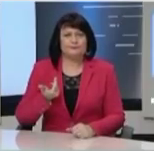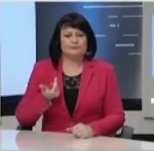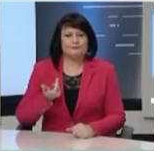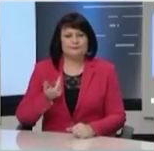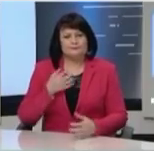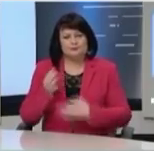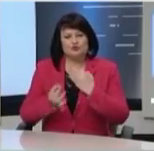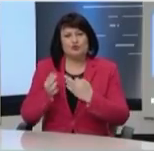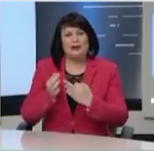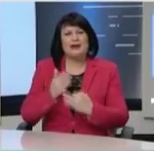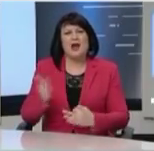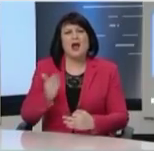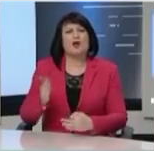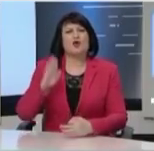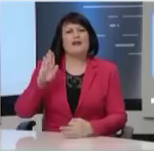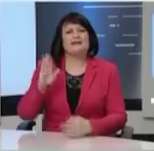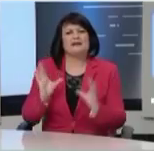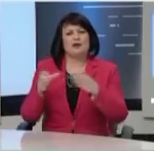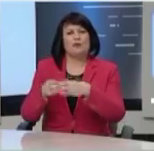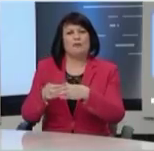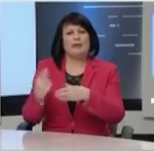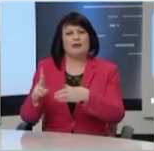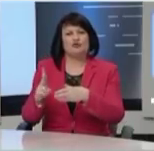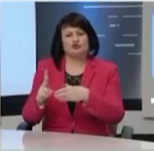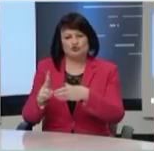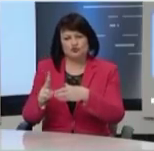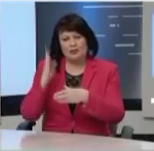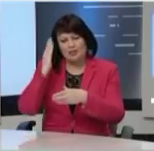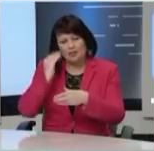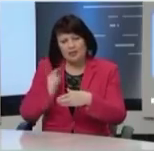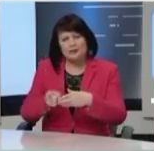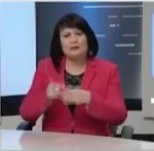παρασυρώμενος από την ακροδεξιά ομάδα που ηγείται του κόμματός σας,